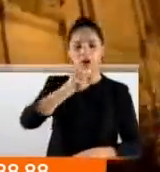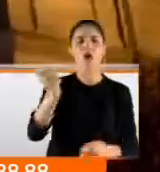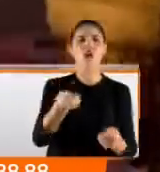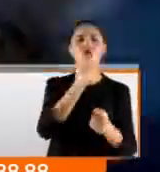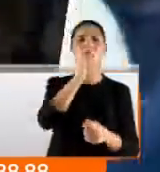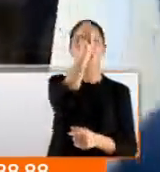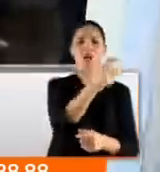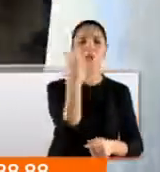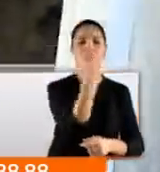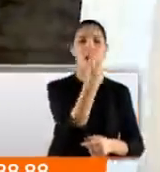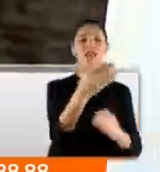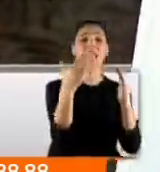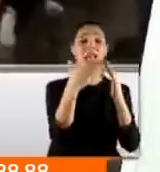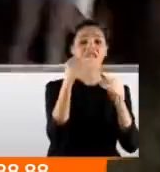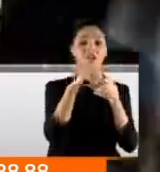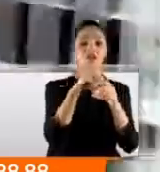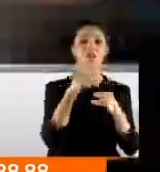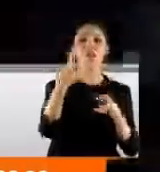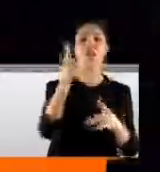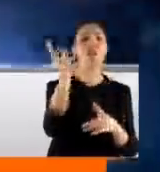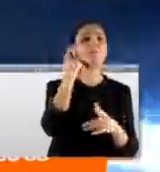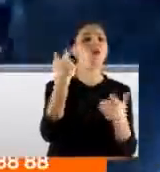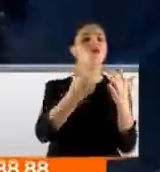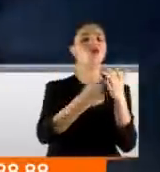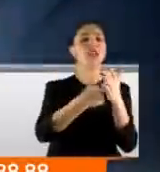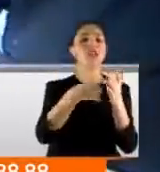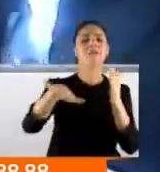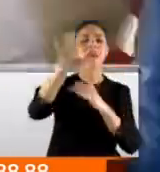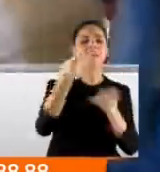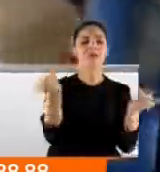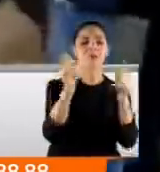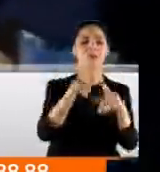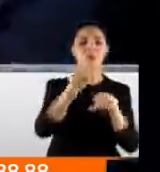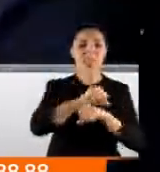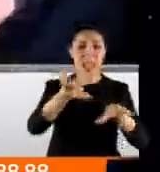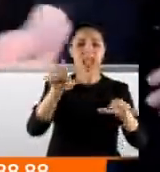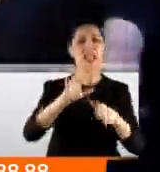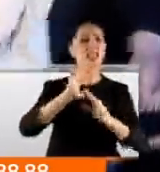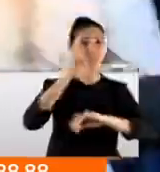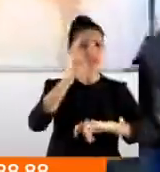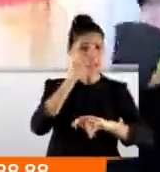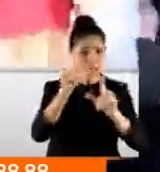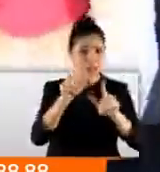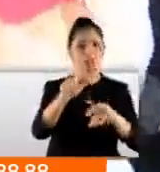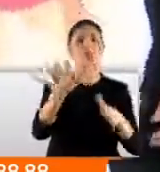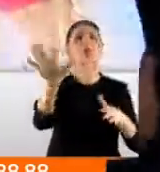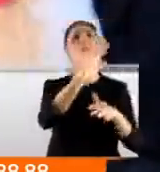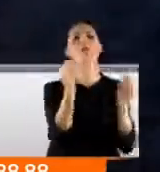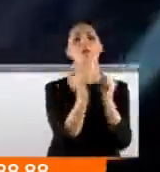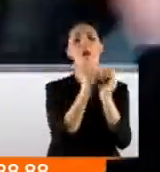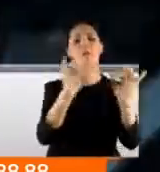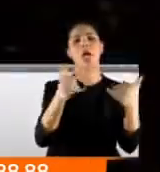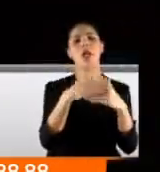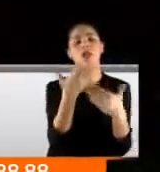ait villada sosyetik isimler bir araya geldi. Salgının büyüdüğü bu günlerde daha dikkatli olacakları yerde iç içe gelip